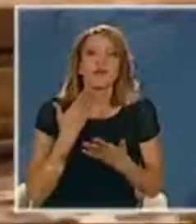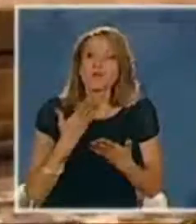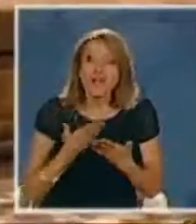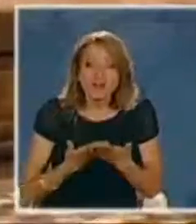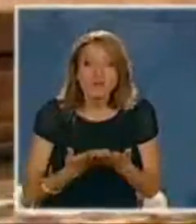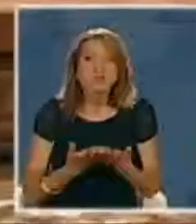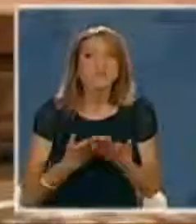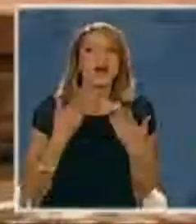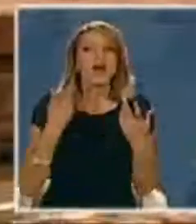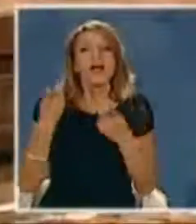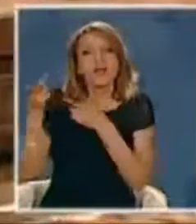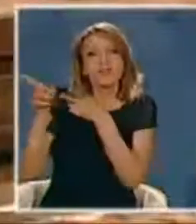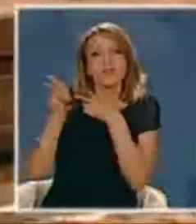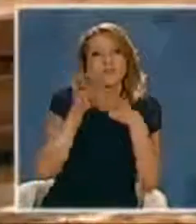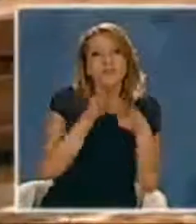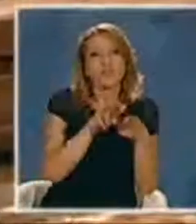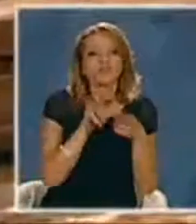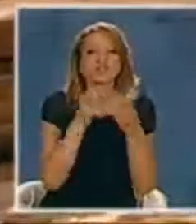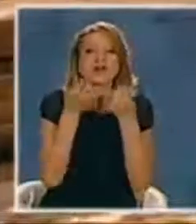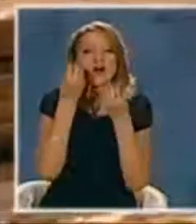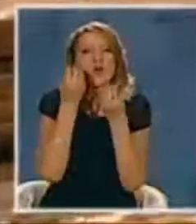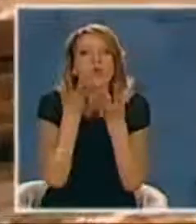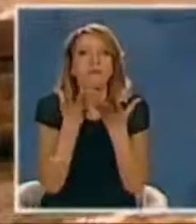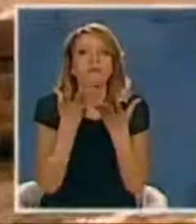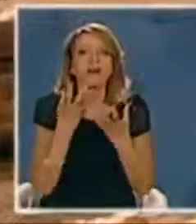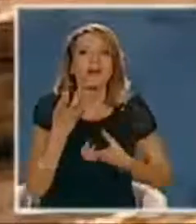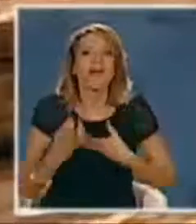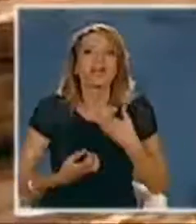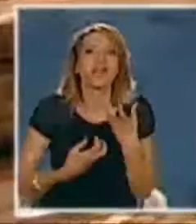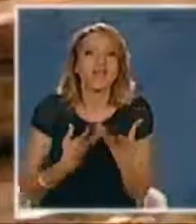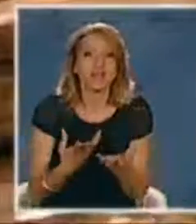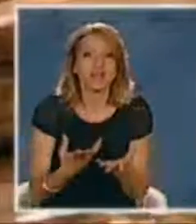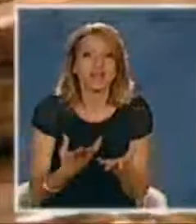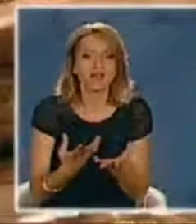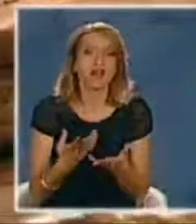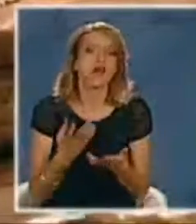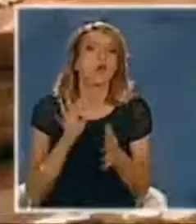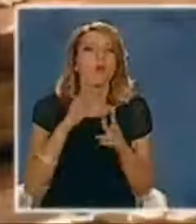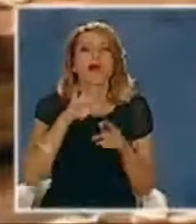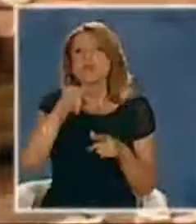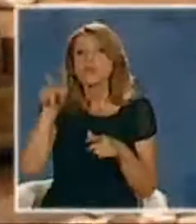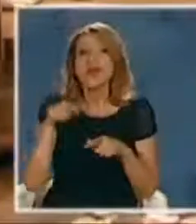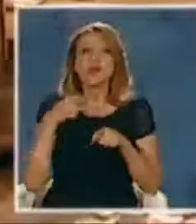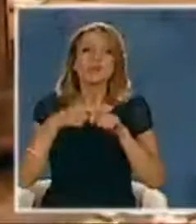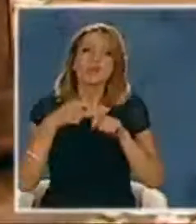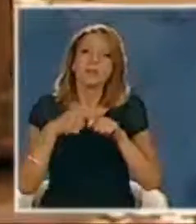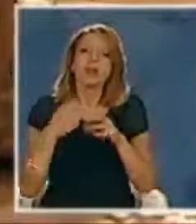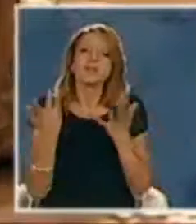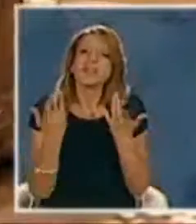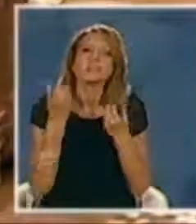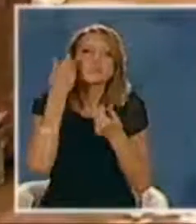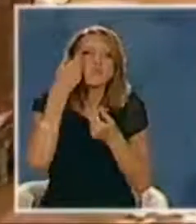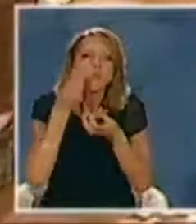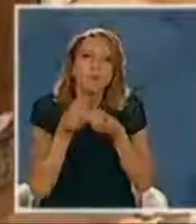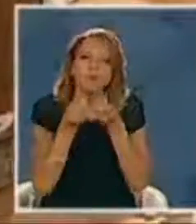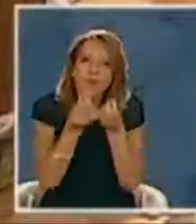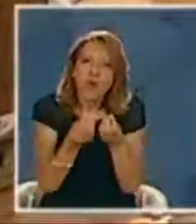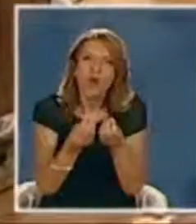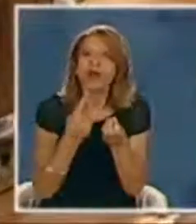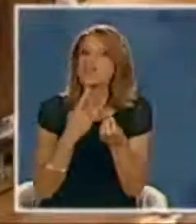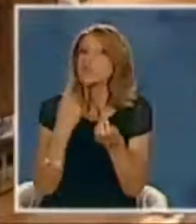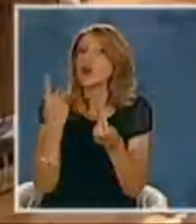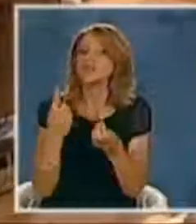връщане на хубава енергия точно. Да, когато точно някой е направил нещо за теб, било то материално или духовно, думата